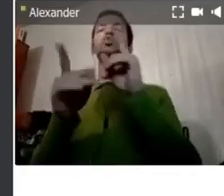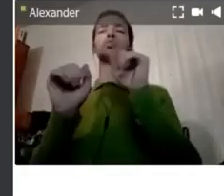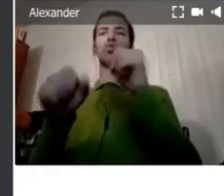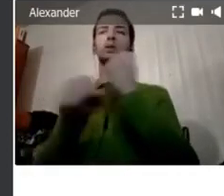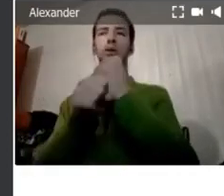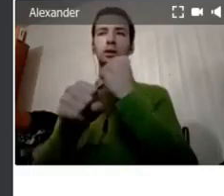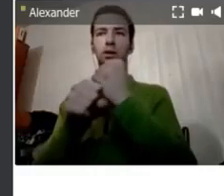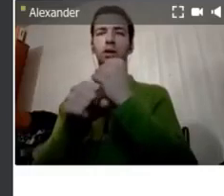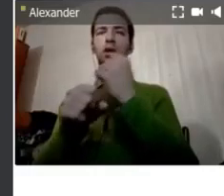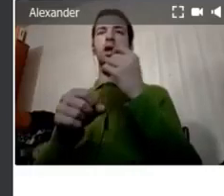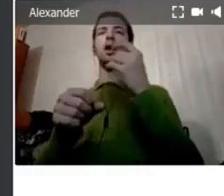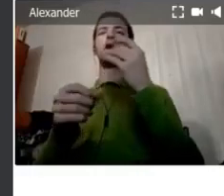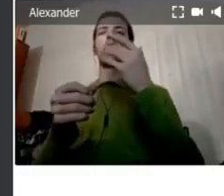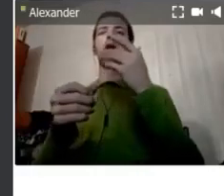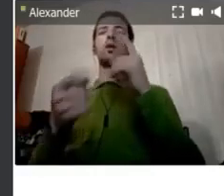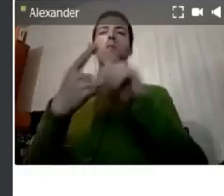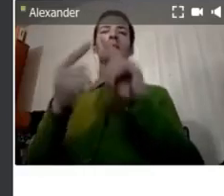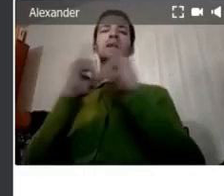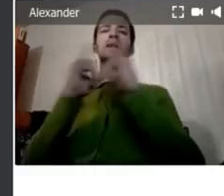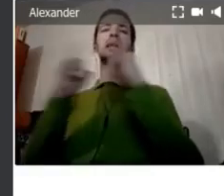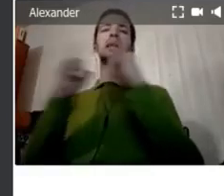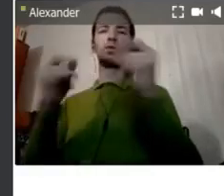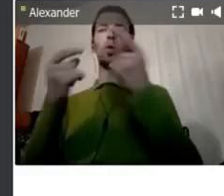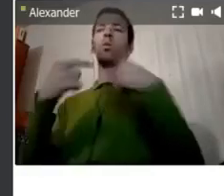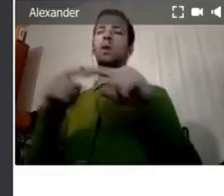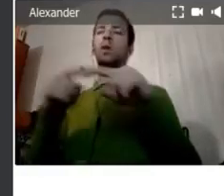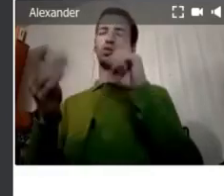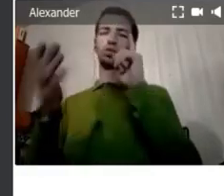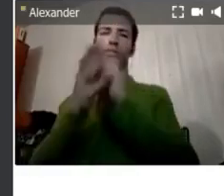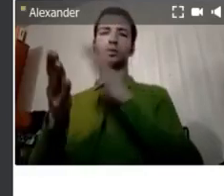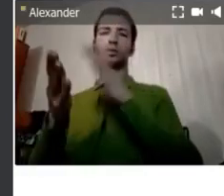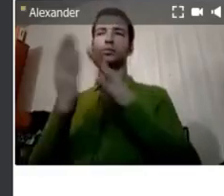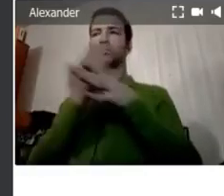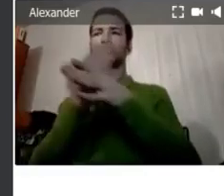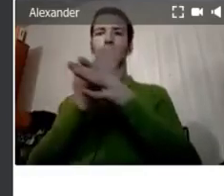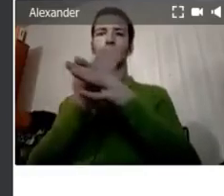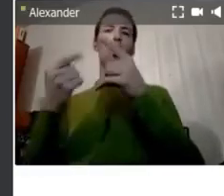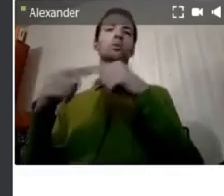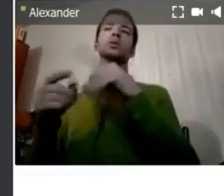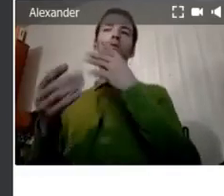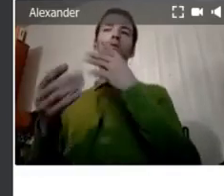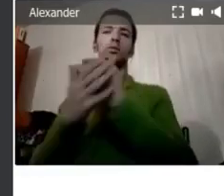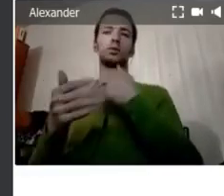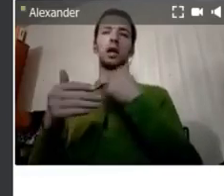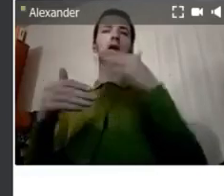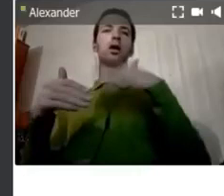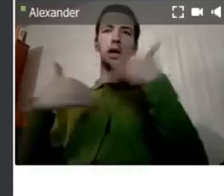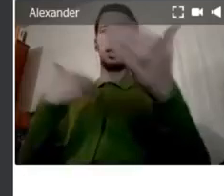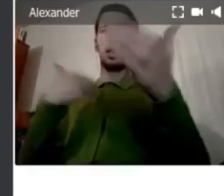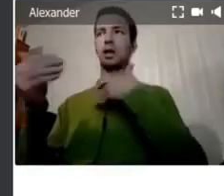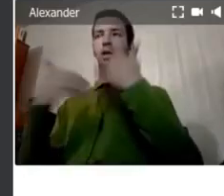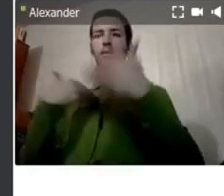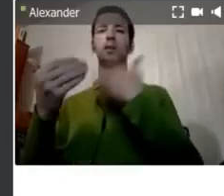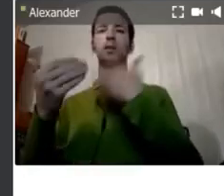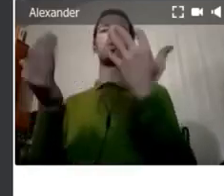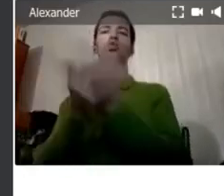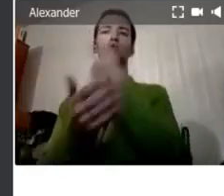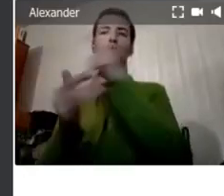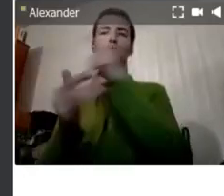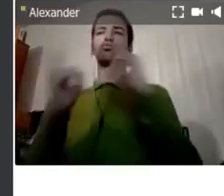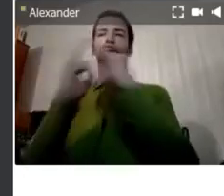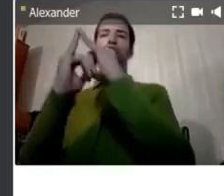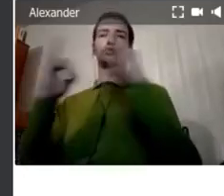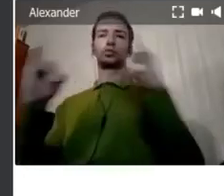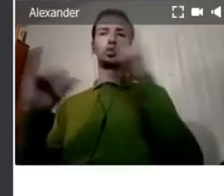получаем за это хорошие бонусы от компании Global Intergold. Это справедливо. Кто работает, делает какой-то оборот, получает